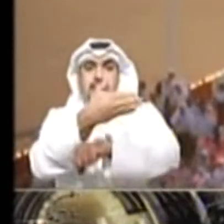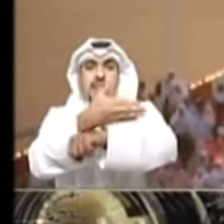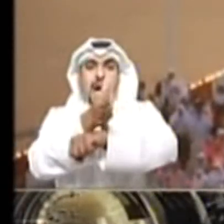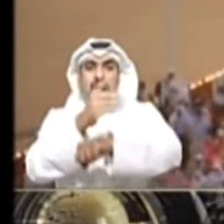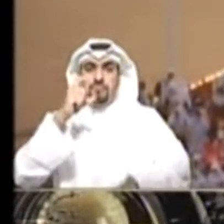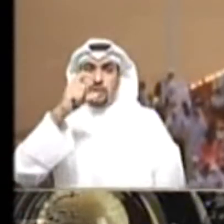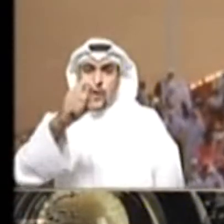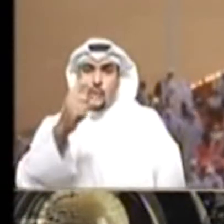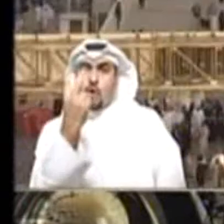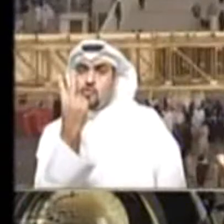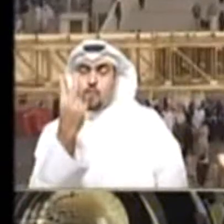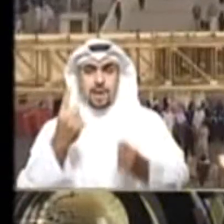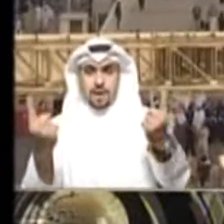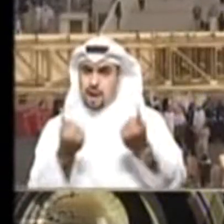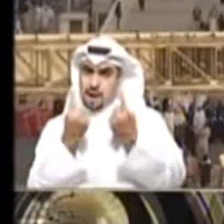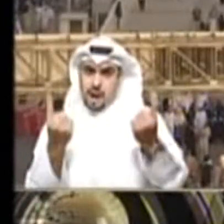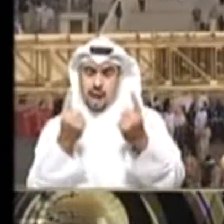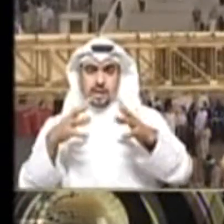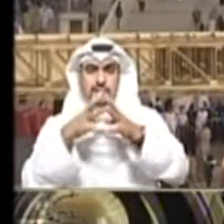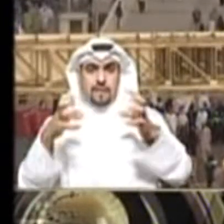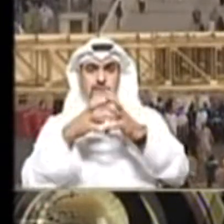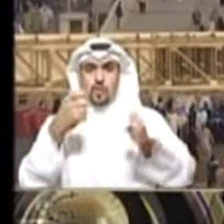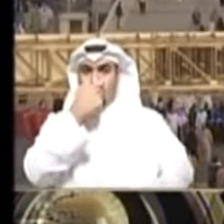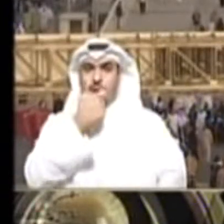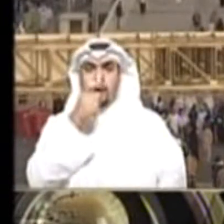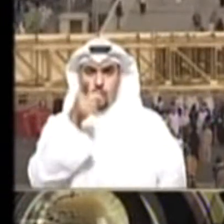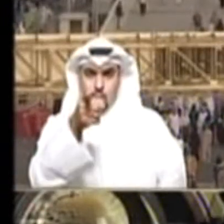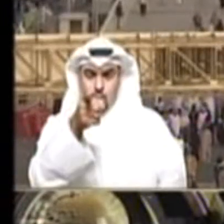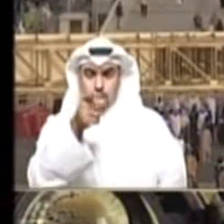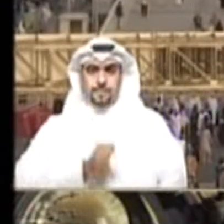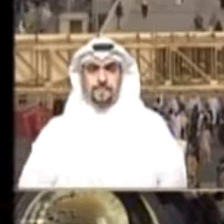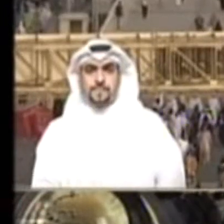واتقوا الله واعلموا أنكم إليه تحشرون. صدق الله العظيم.